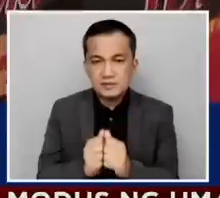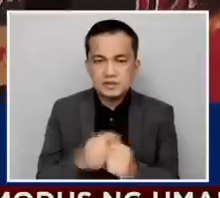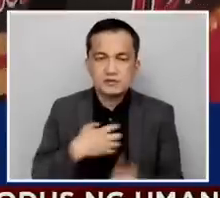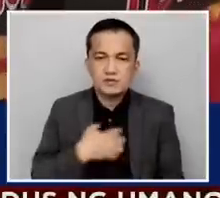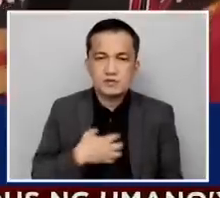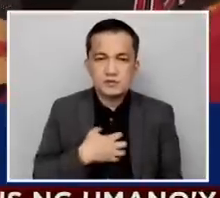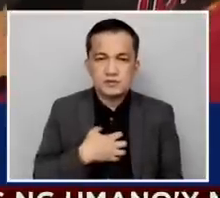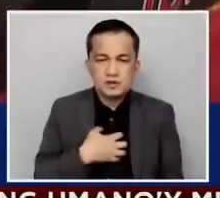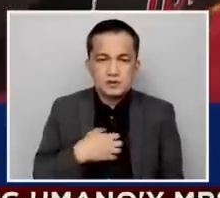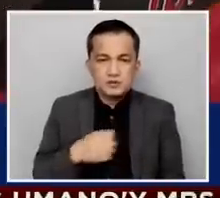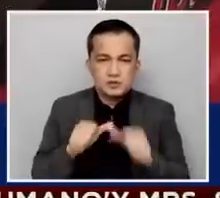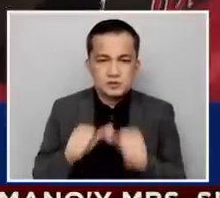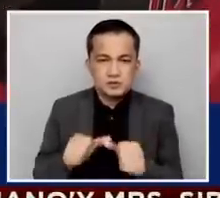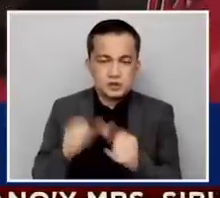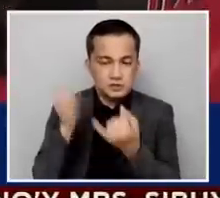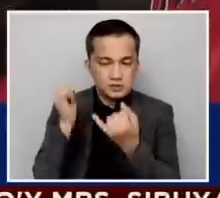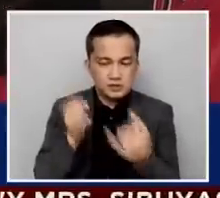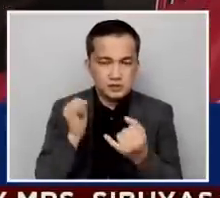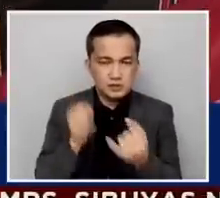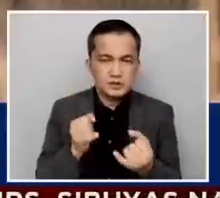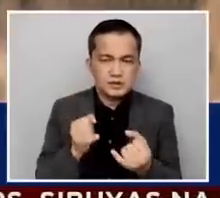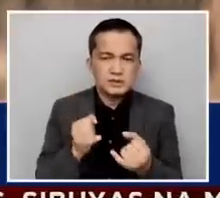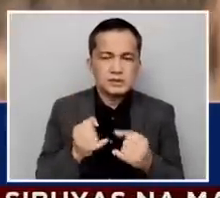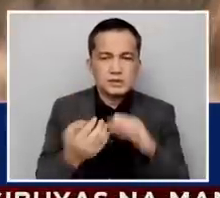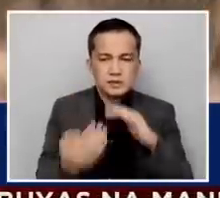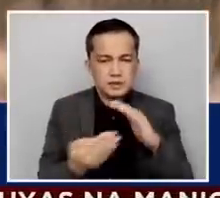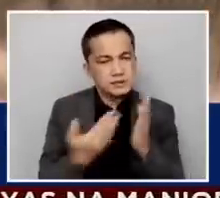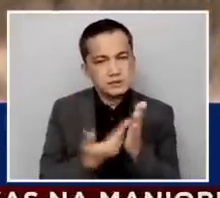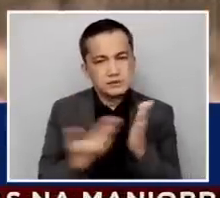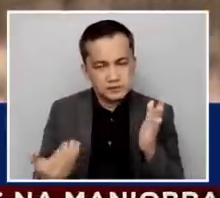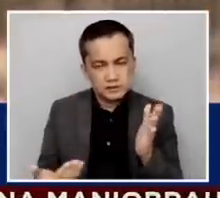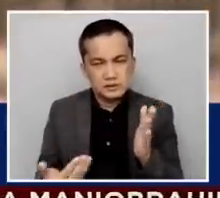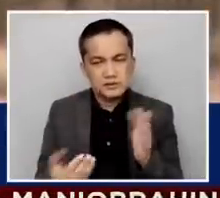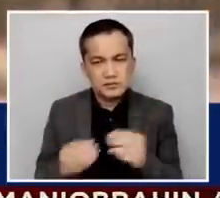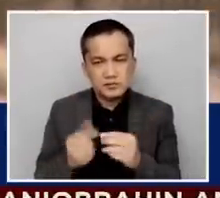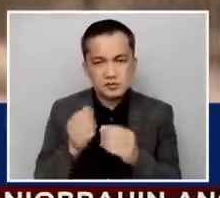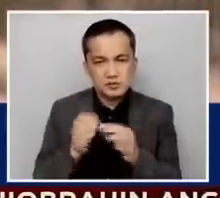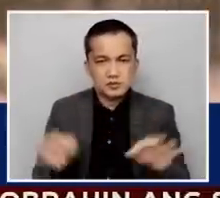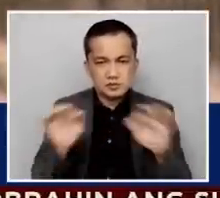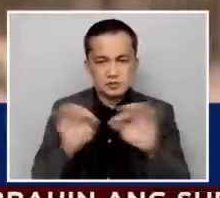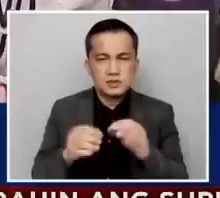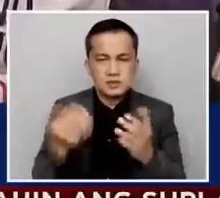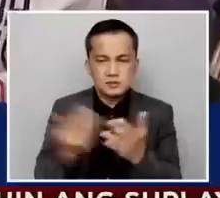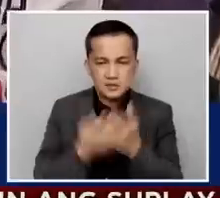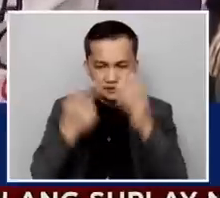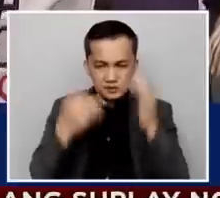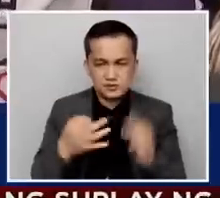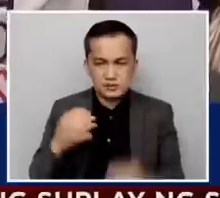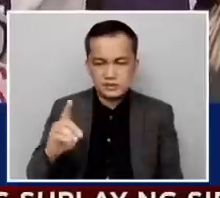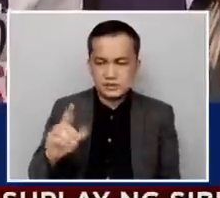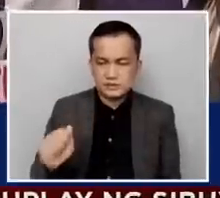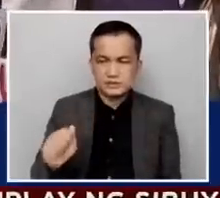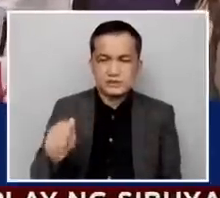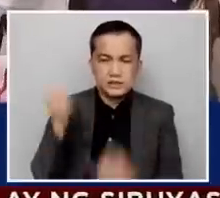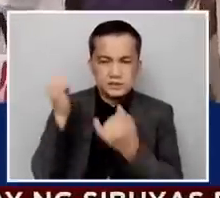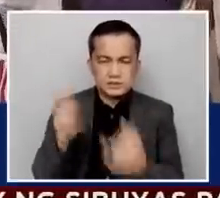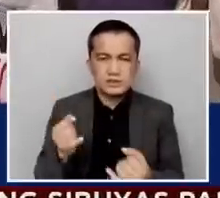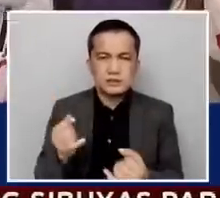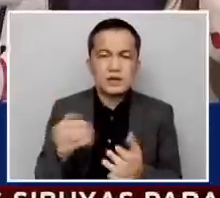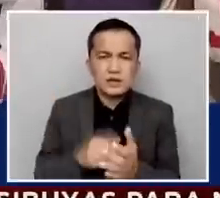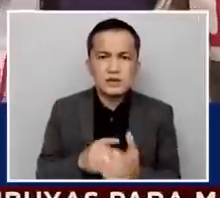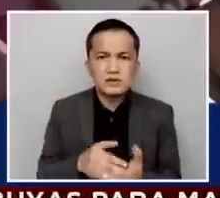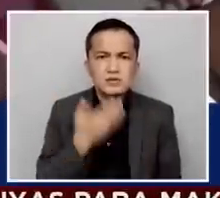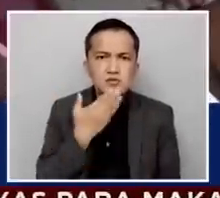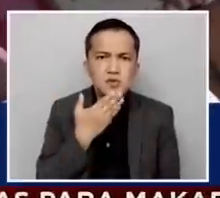ang patuloy na importasyon ng pangunahing bilihin, lalo na ang bagong desisyon ng DA na mag-angkat ulit ng